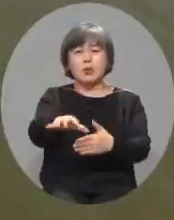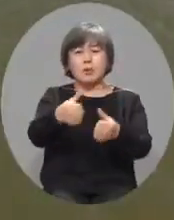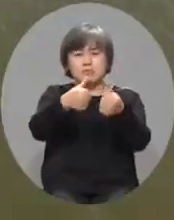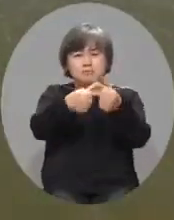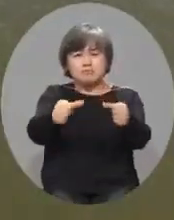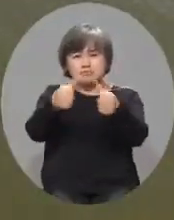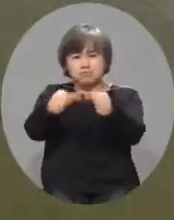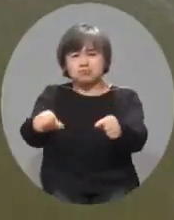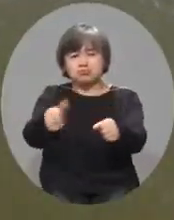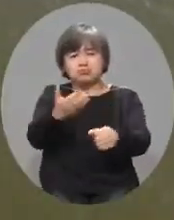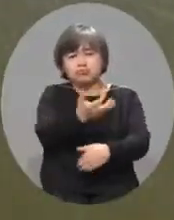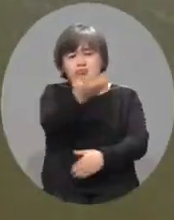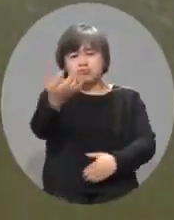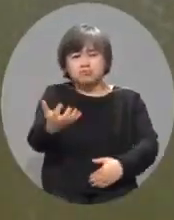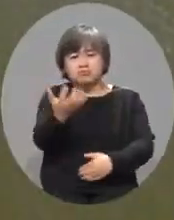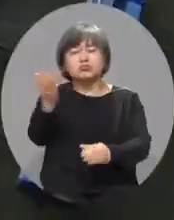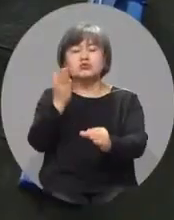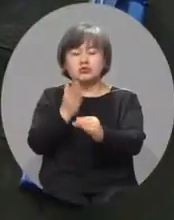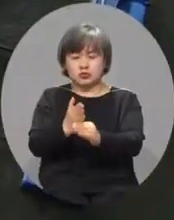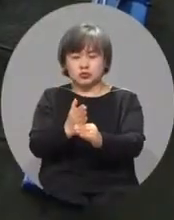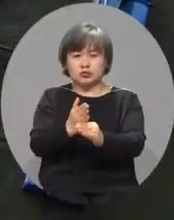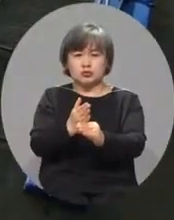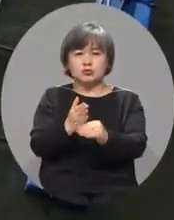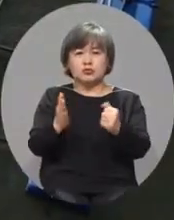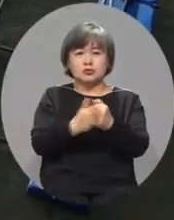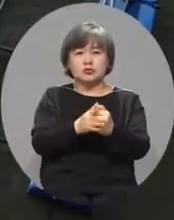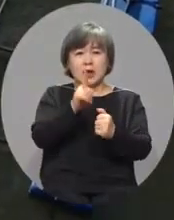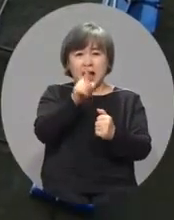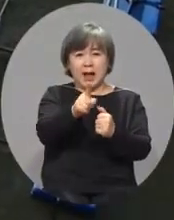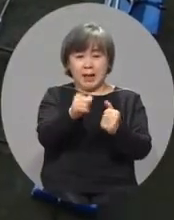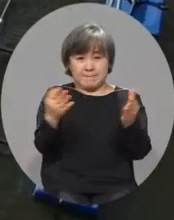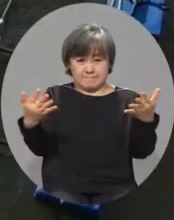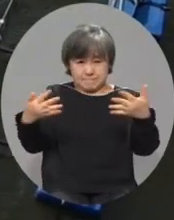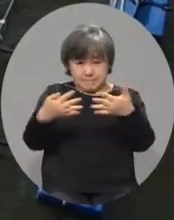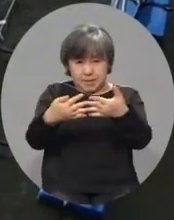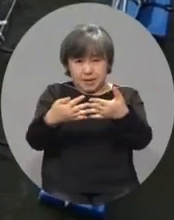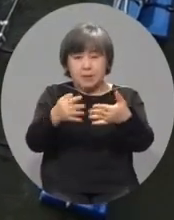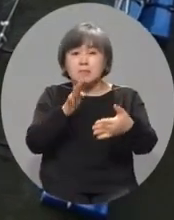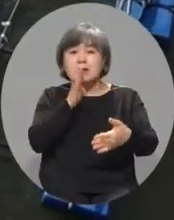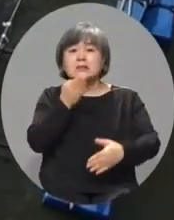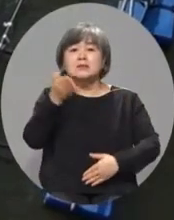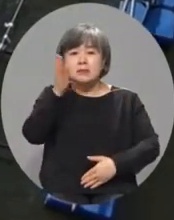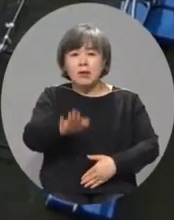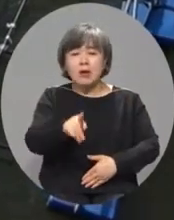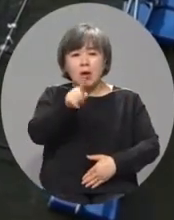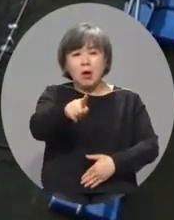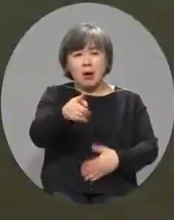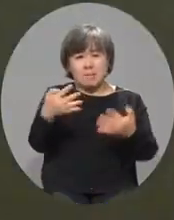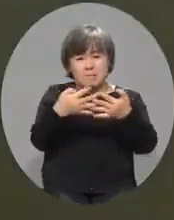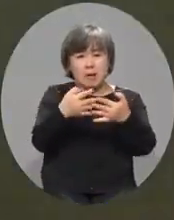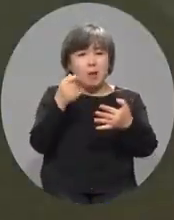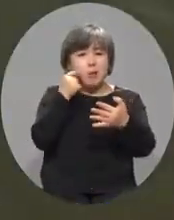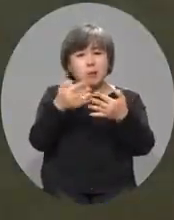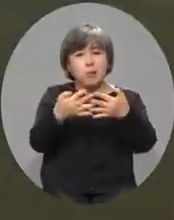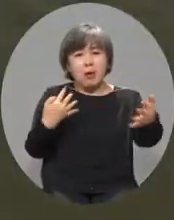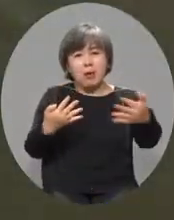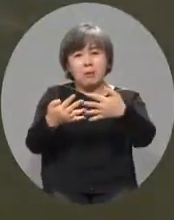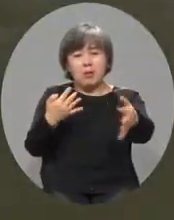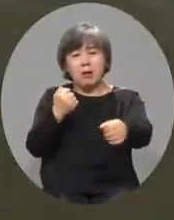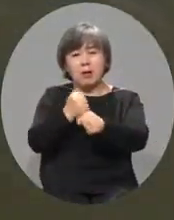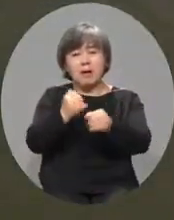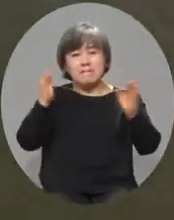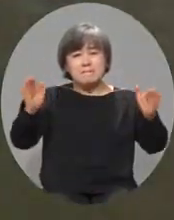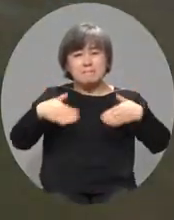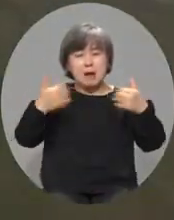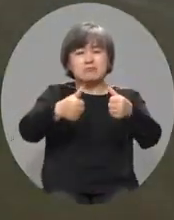채 여기저기 떠다니고 있습니다. 한 대 붙어 있어야 할 패널과 패널이 고정되지 않고 흩어져 풍랑에